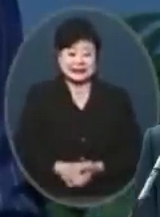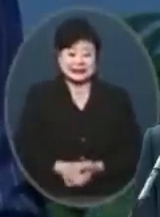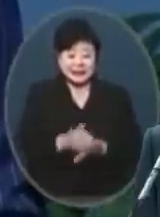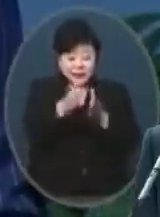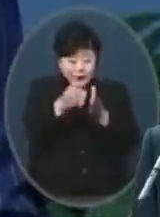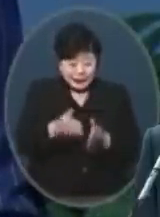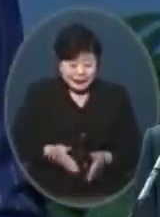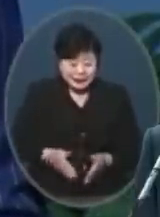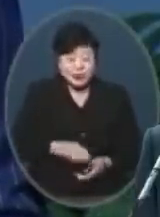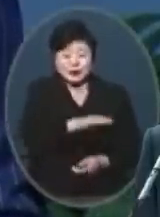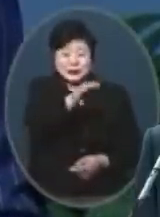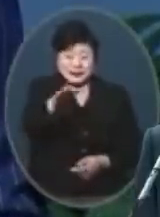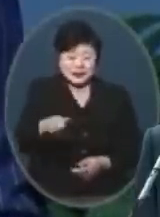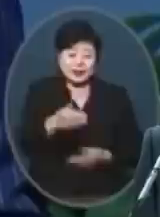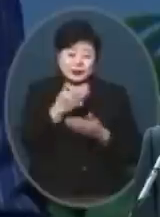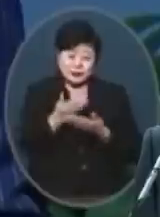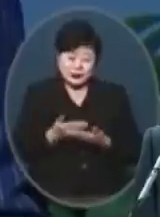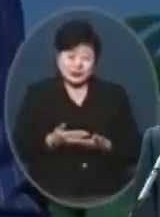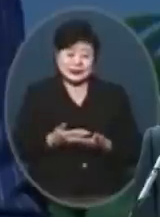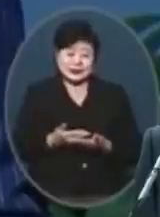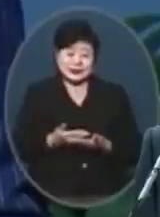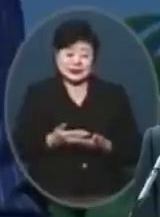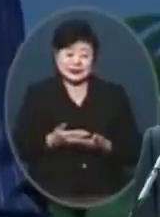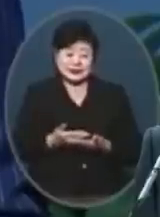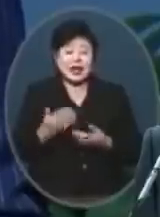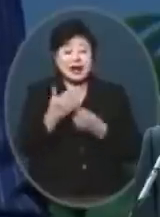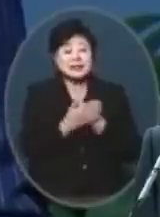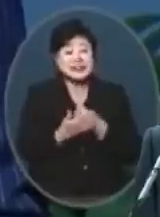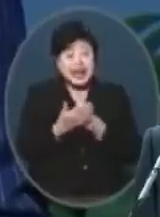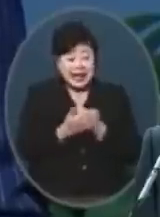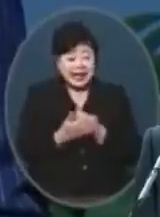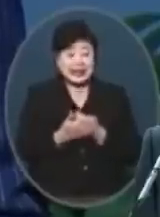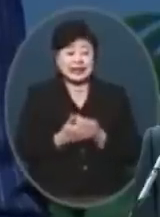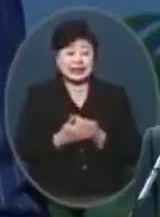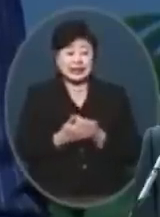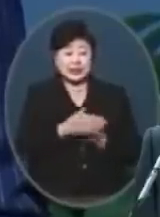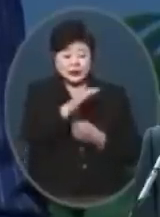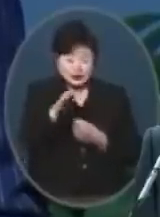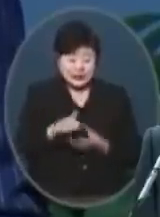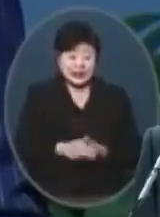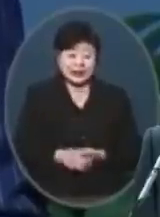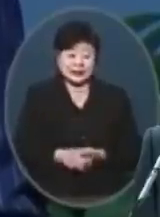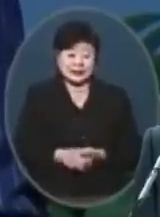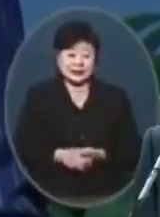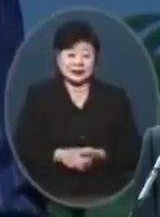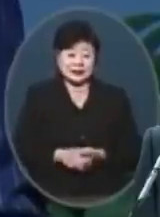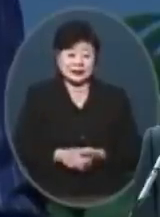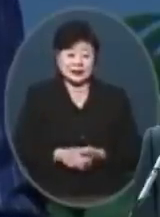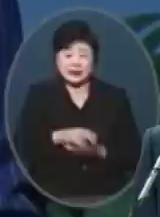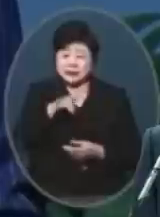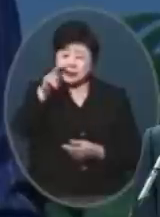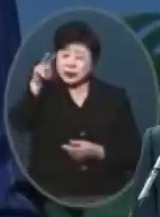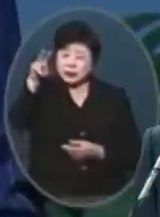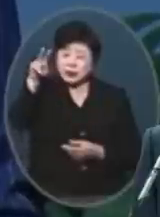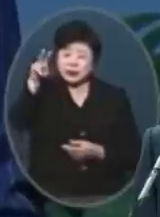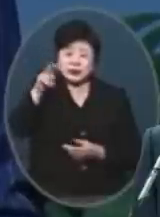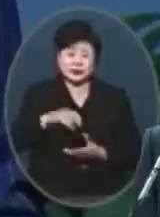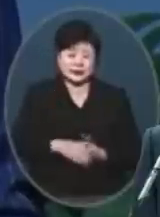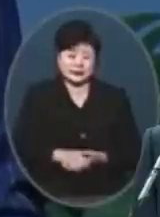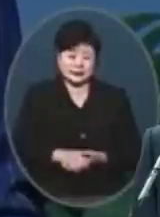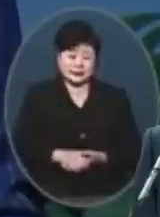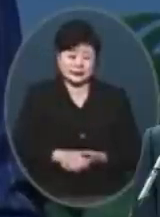통해서 우리에게 주시는 은혜를 우리가 찾아보면